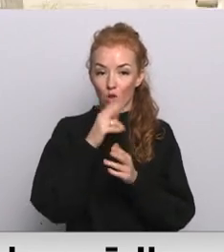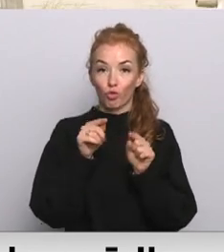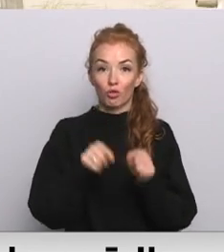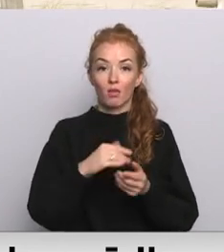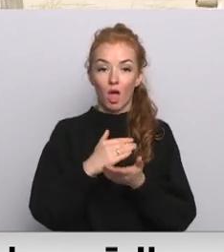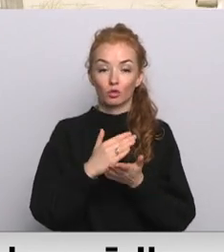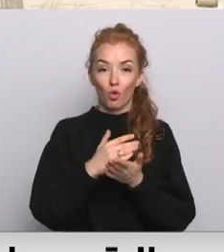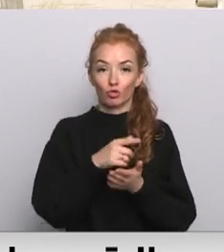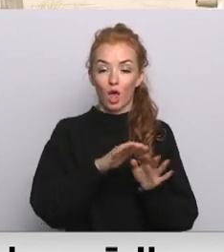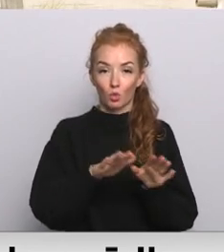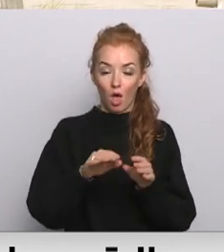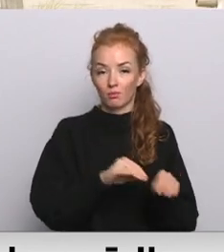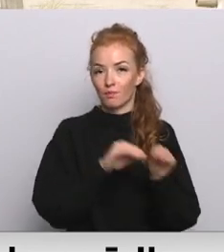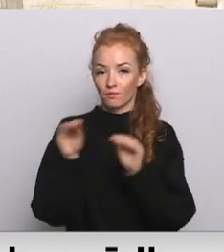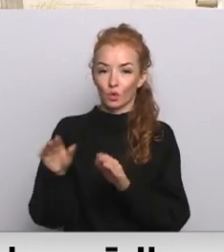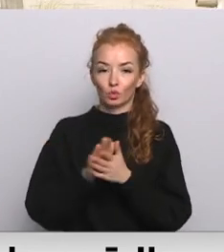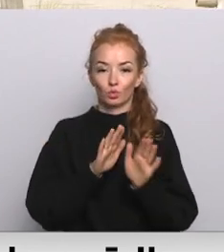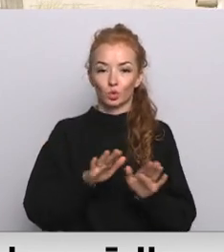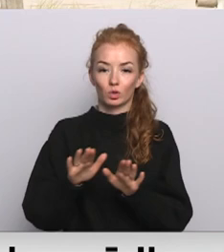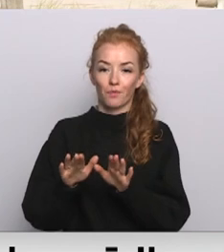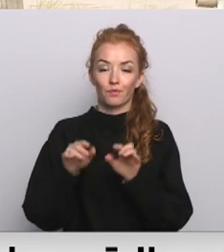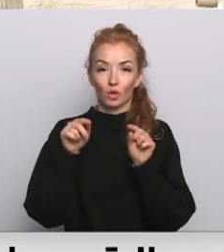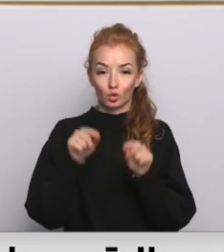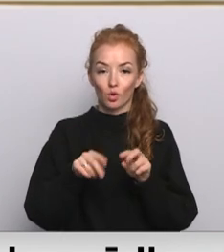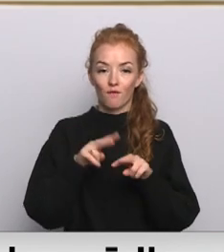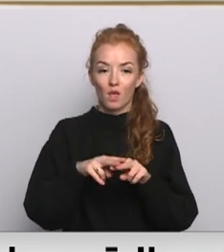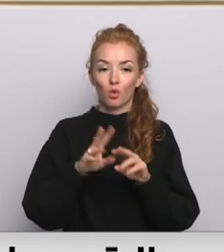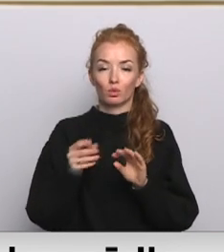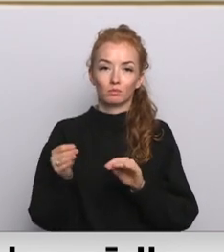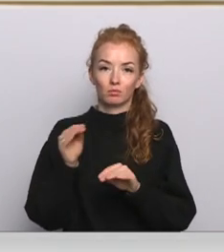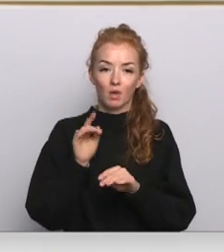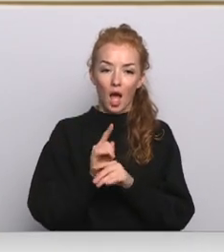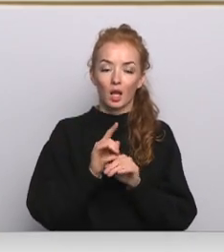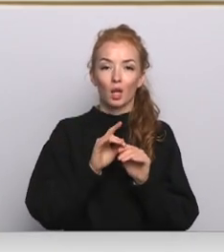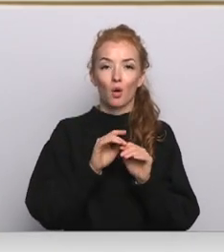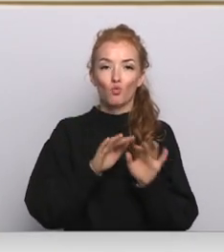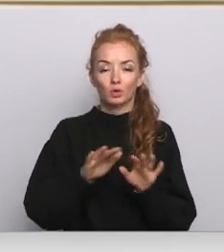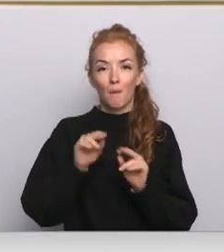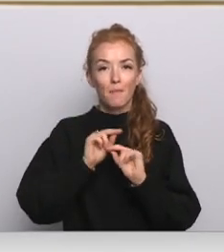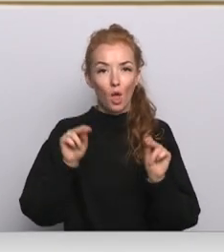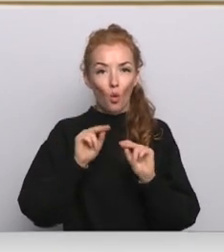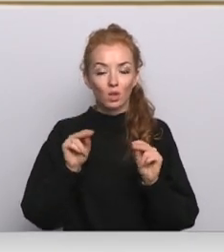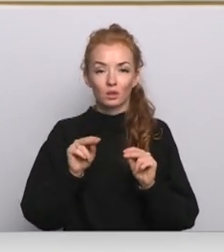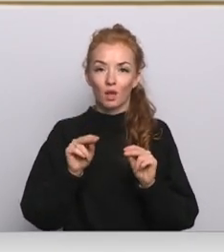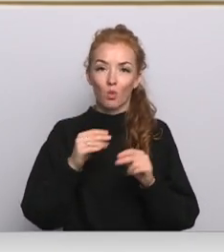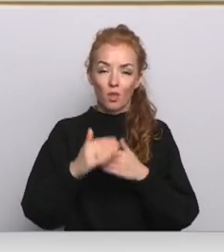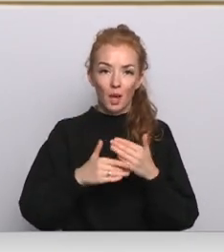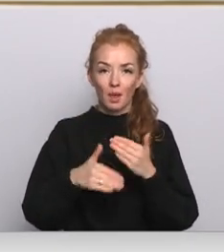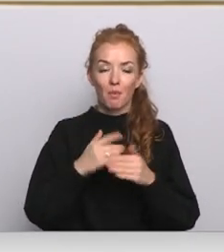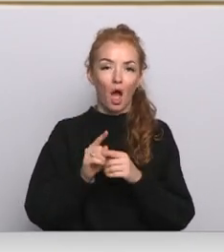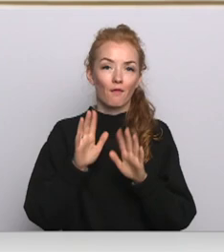esošā nonāks muzeja novietnē. Šo infrastruktūru apaudzēsim ar muzeja pedagoģiskajām nodarbībām, aktīvu